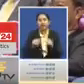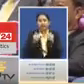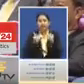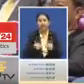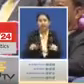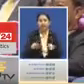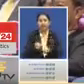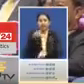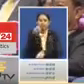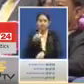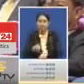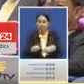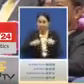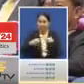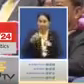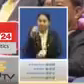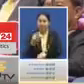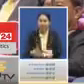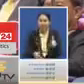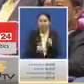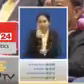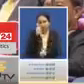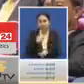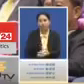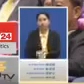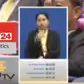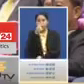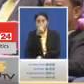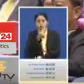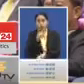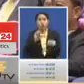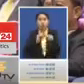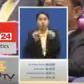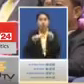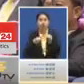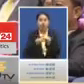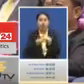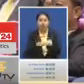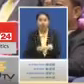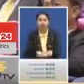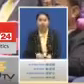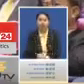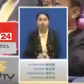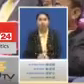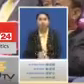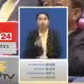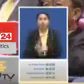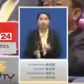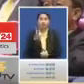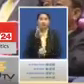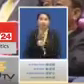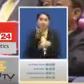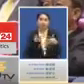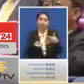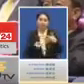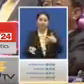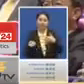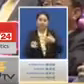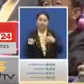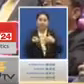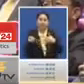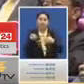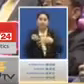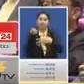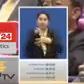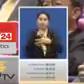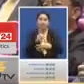ที่สุดนะครับท่านดูตัวเลขฮะ5ปีดูดขึ้นเป็นคนละเท่าไหร่ผมต้องขอโทษเสียมารยาทที่เอาตระกูล